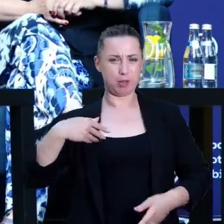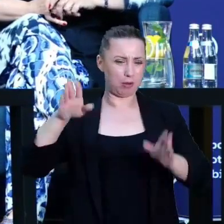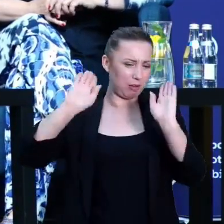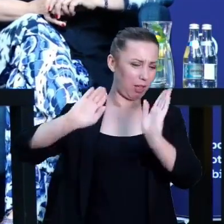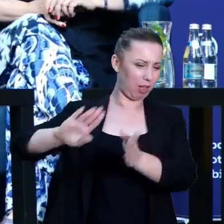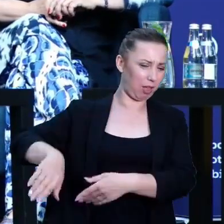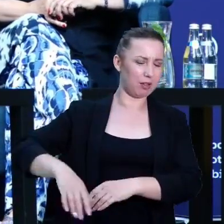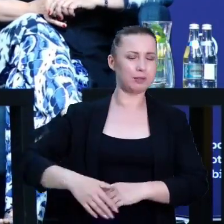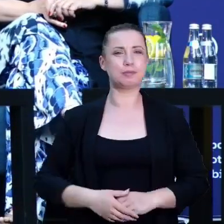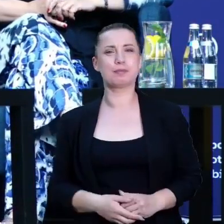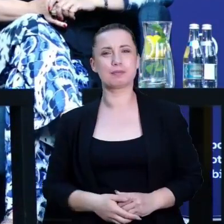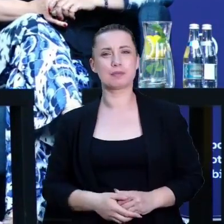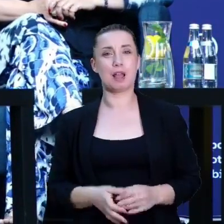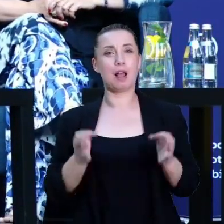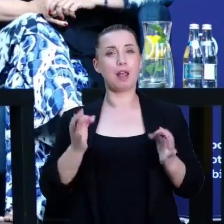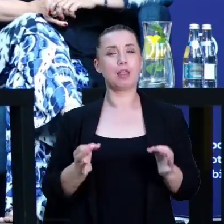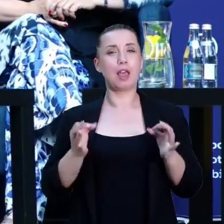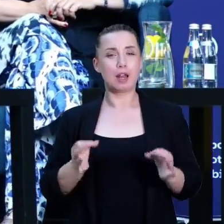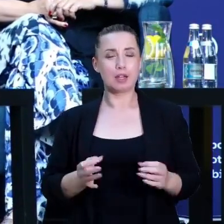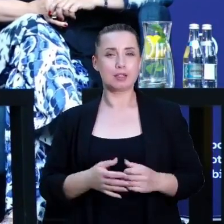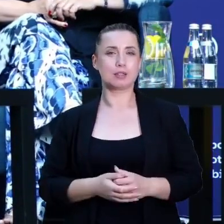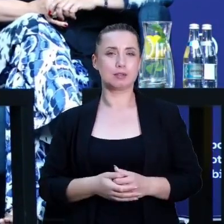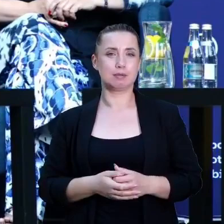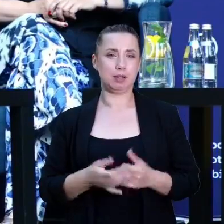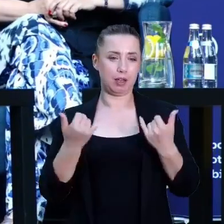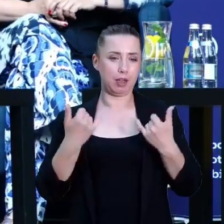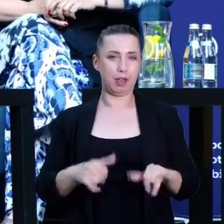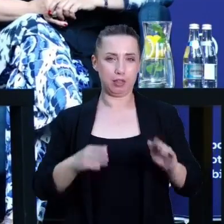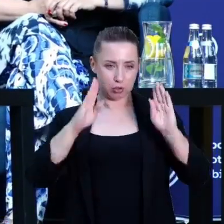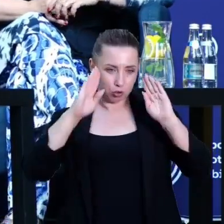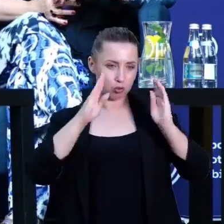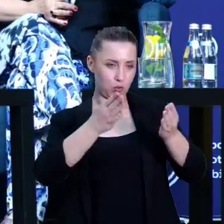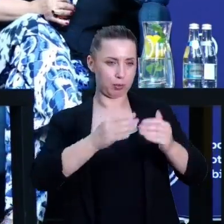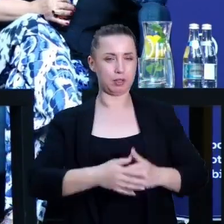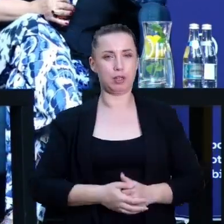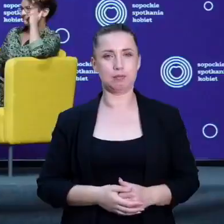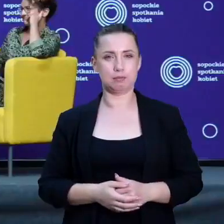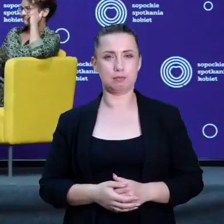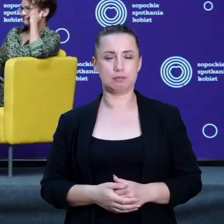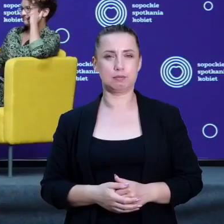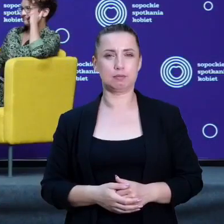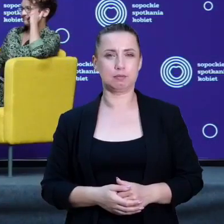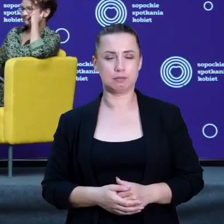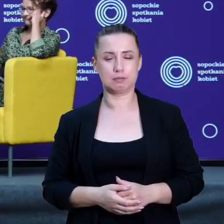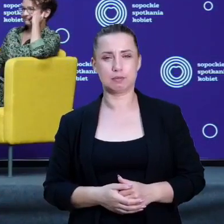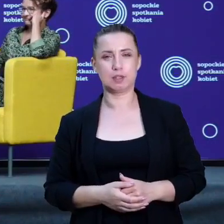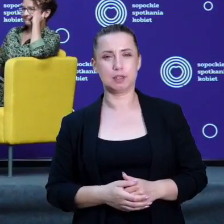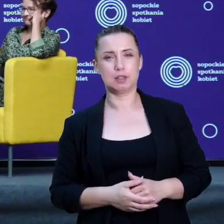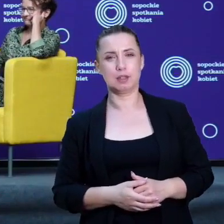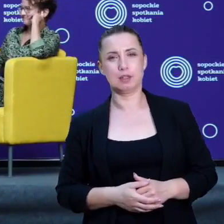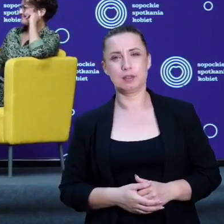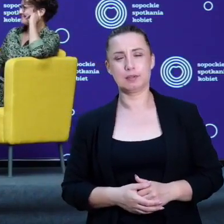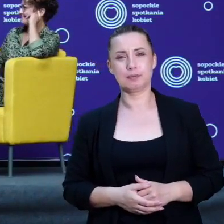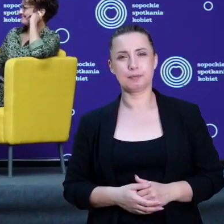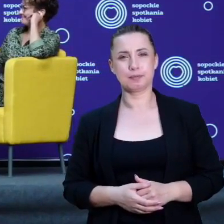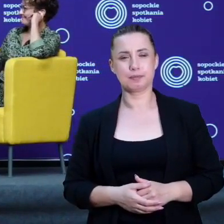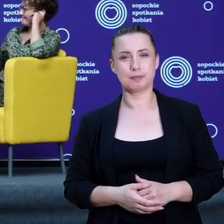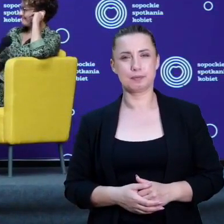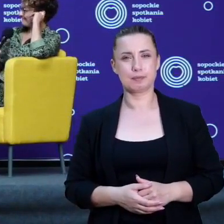taka fala, odpłynęła. Teraz już czym innym się zajmują te panie, tak pastwiły nad panią